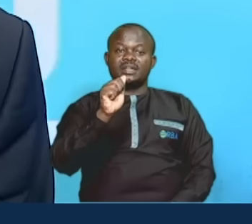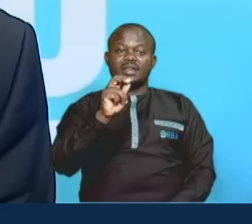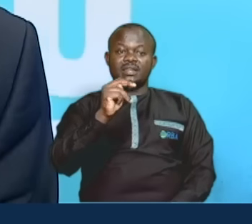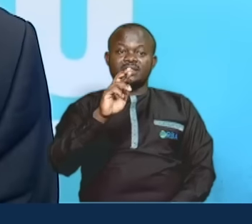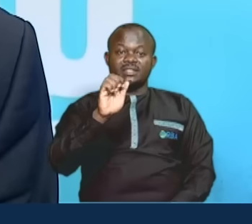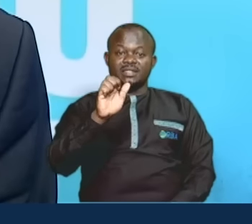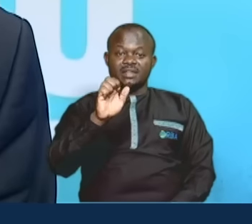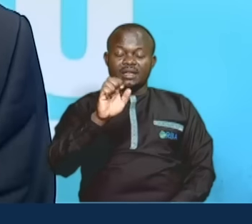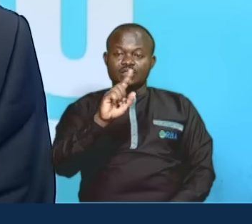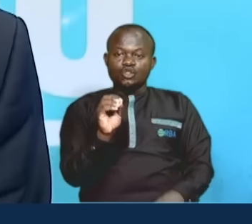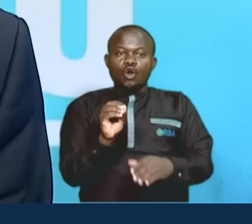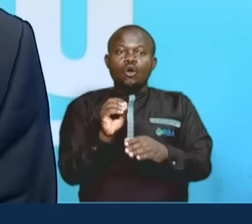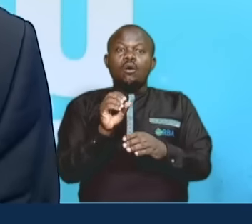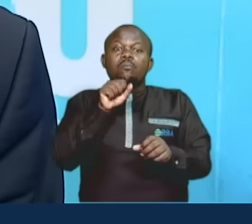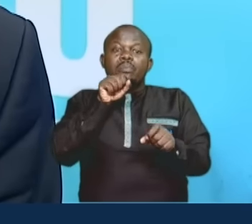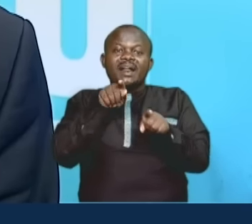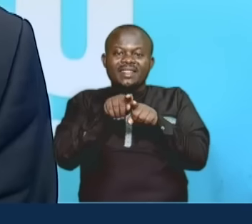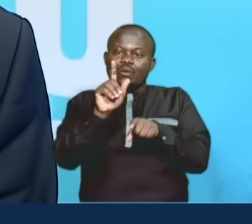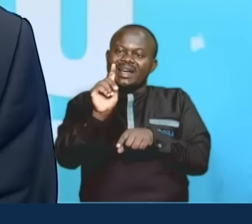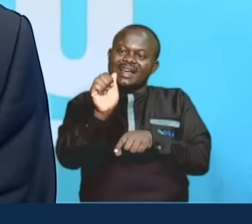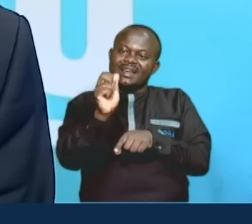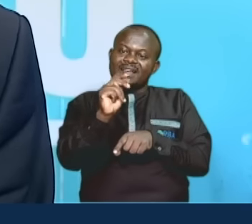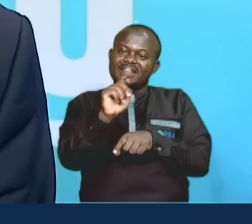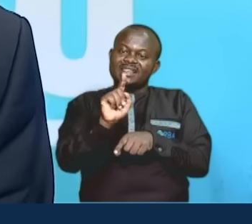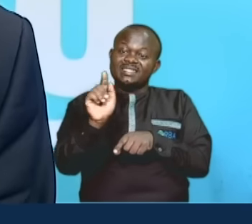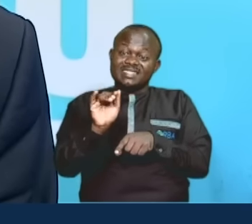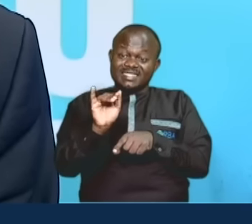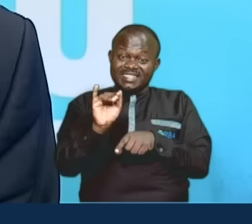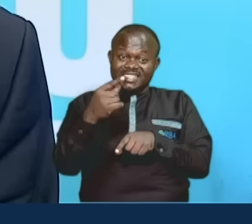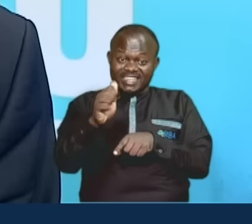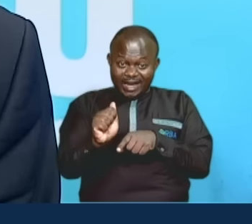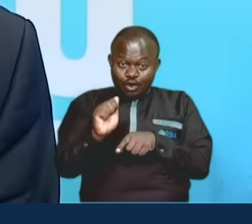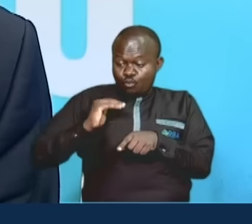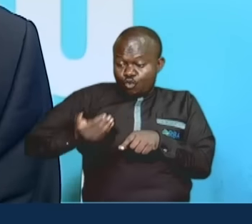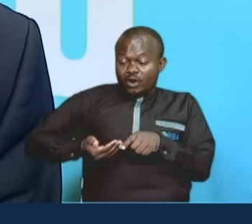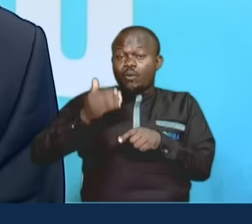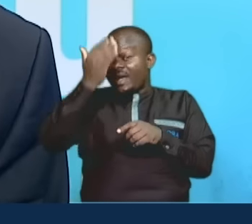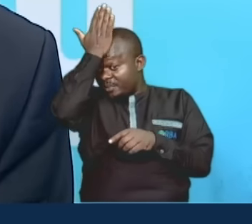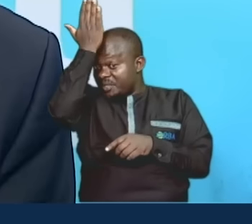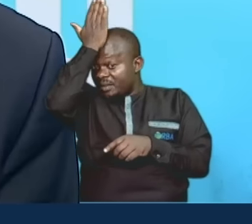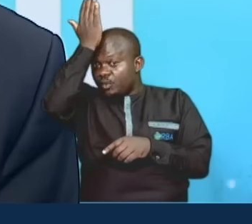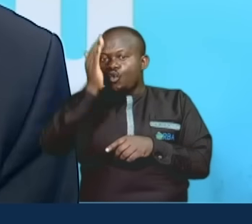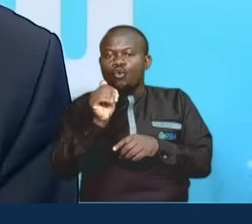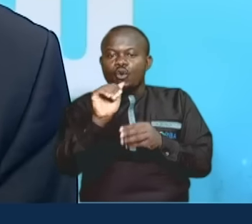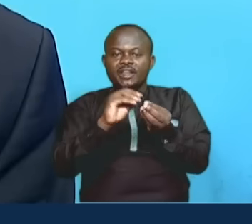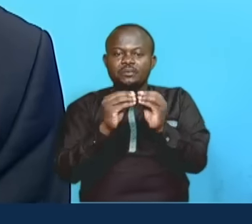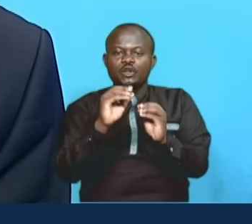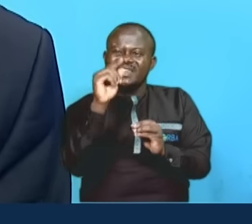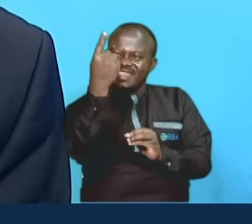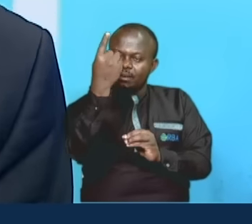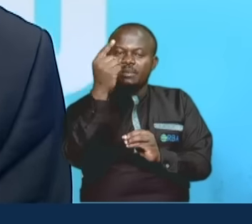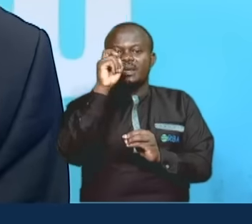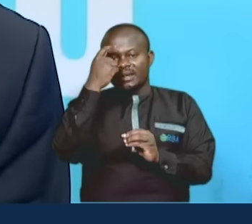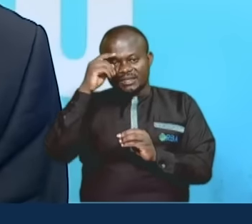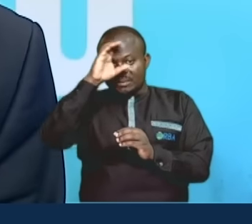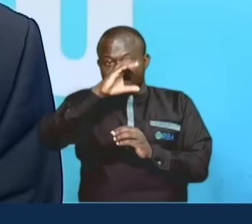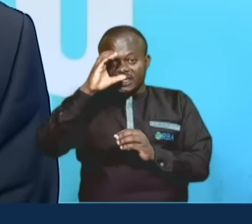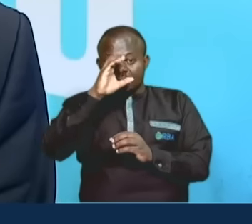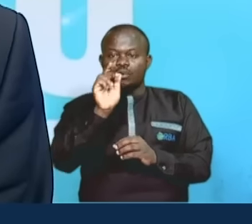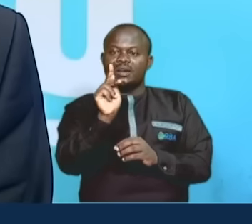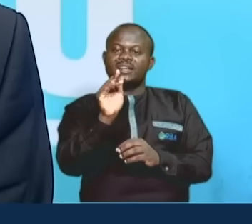wa Kanziga, umugore wa Habyarimana. Uwo niwe nimero ya mbere kuri list y'abantu bashakwa na leta ya Kinshasa uyu